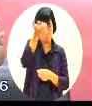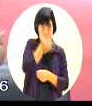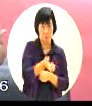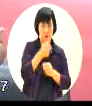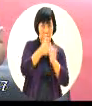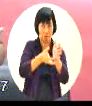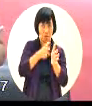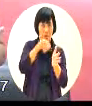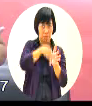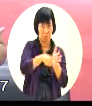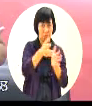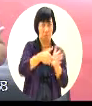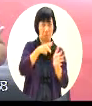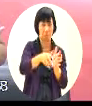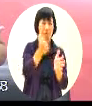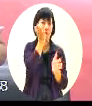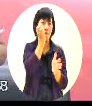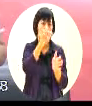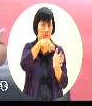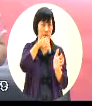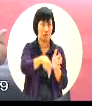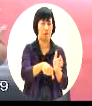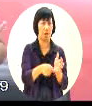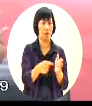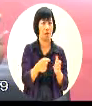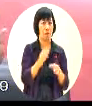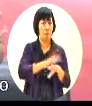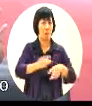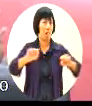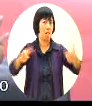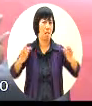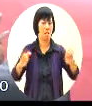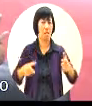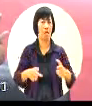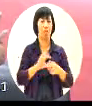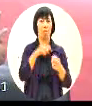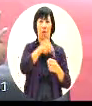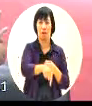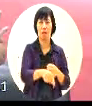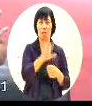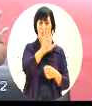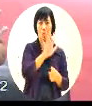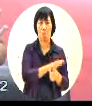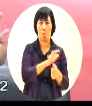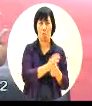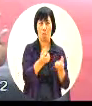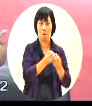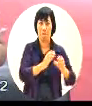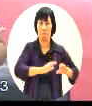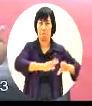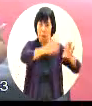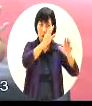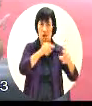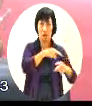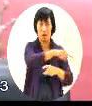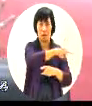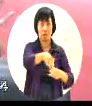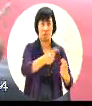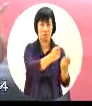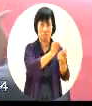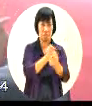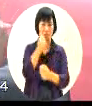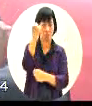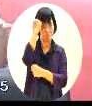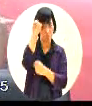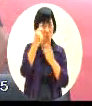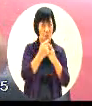火车头这站吼，应该这是搁无同啊，这所在原本就容易发展起来啊，啊密人口啊足密集的。希望讲，